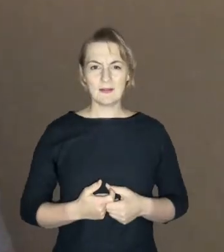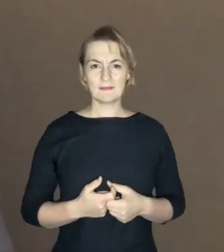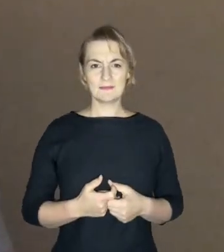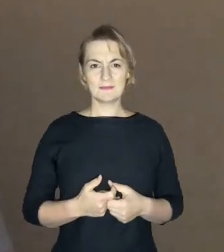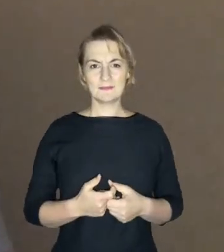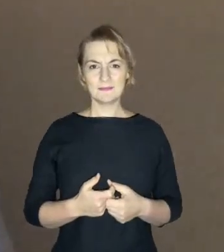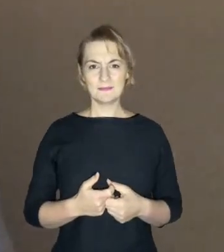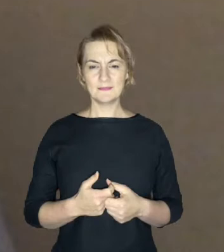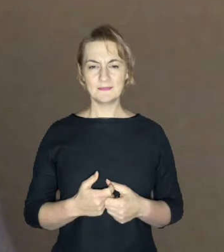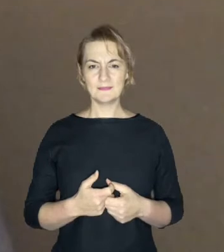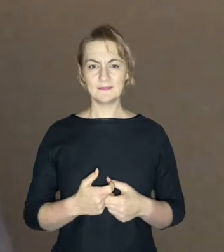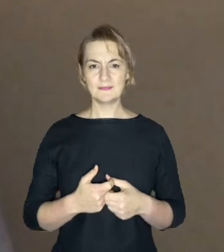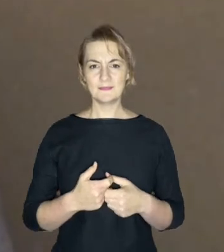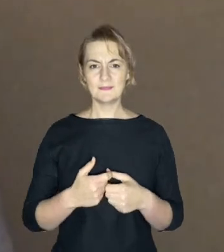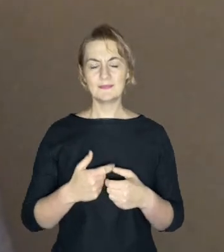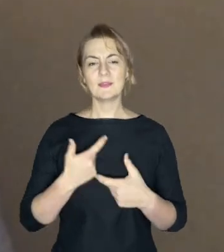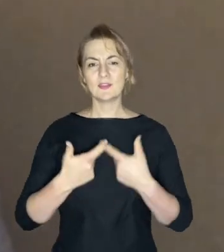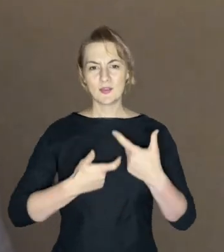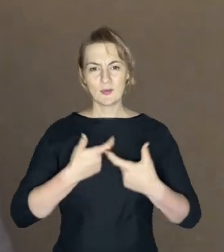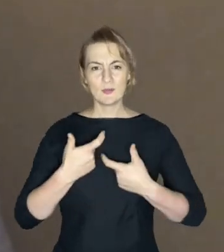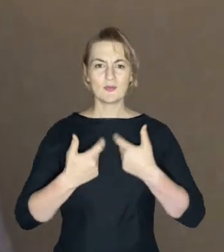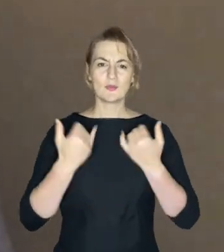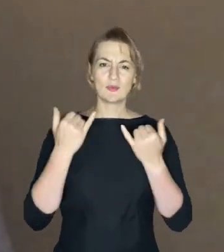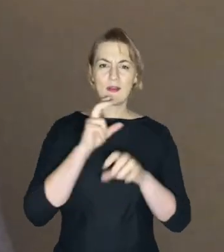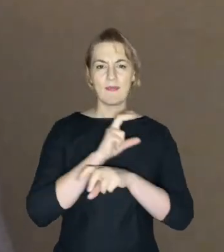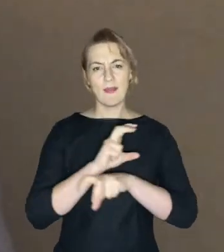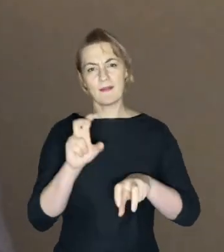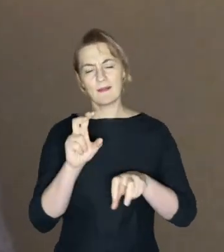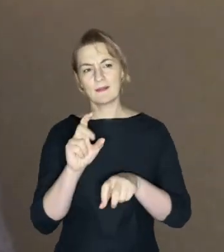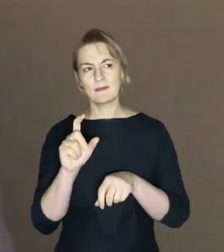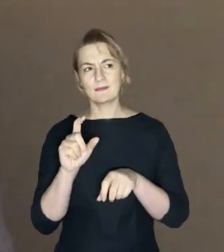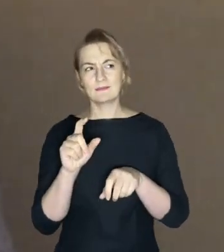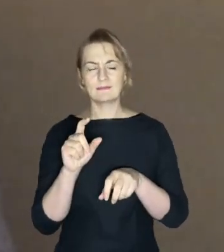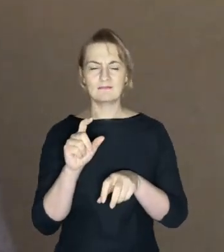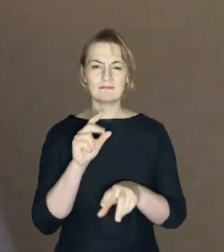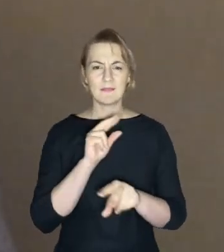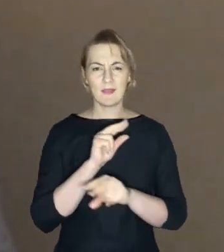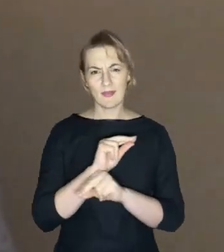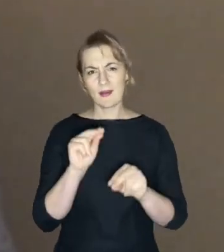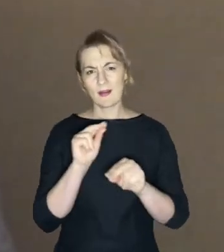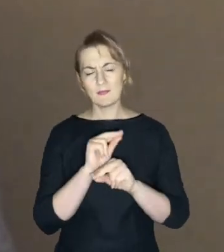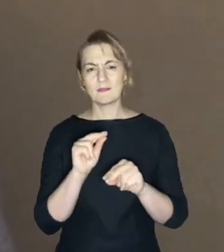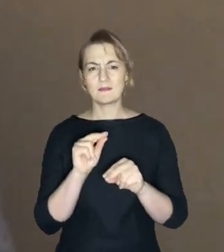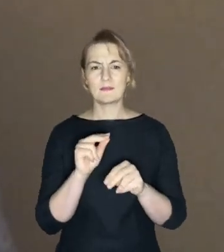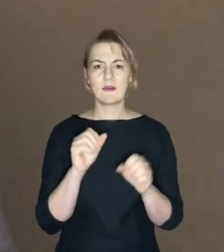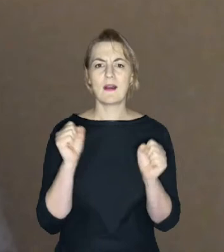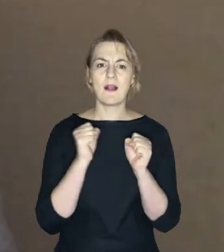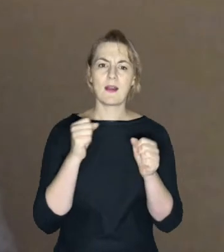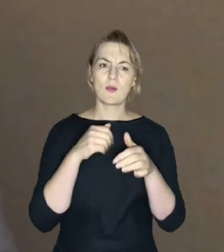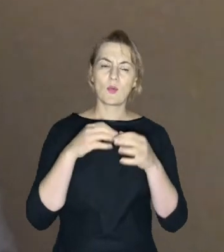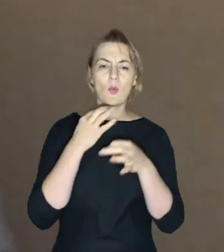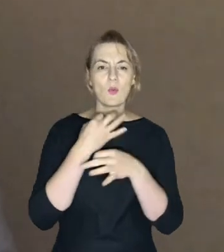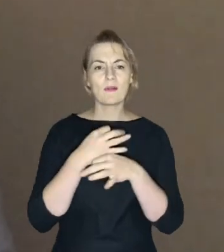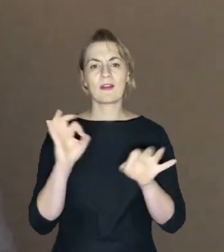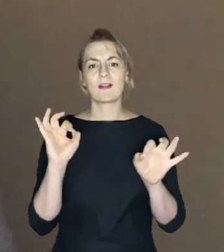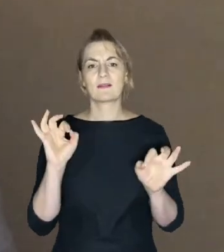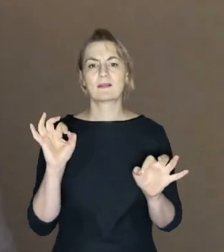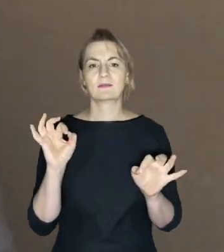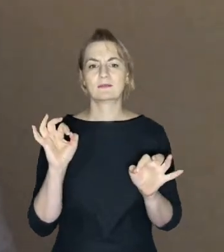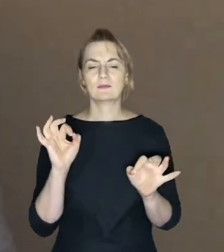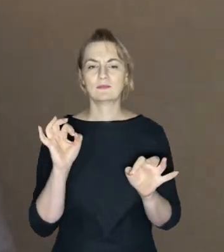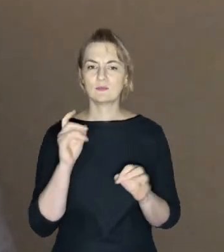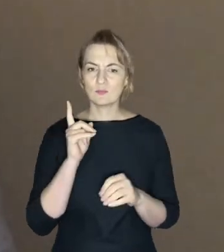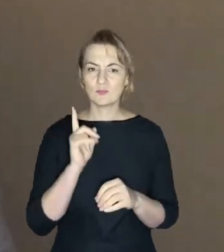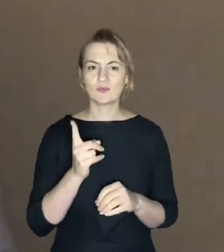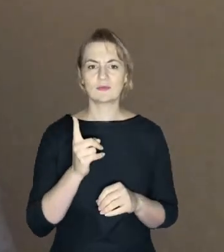nie wiem, stosować różne techniki, prawda, uwalniania tego lęku, zacząć